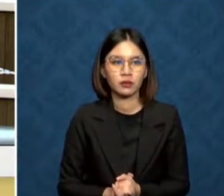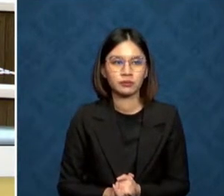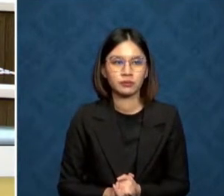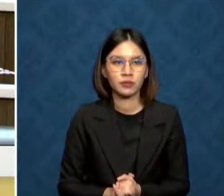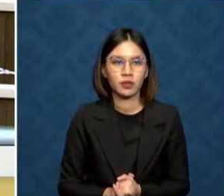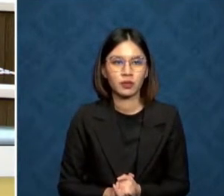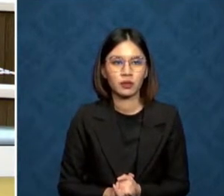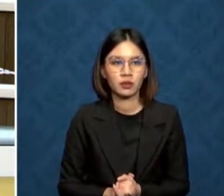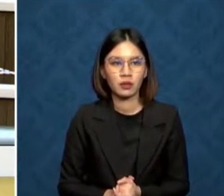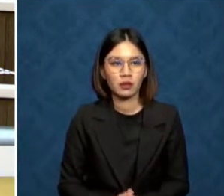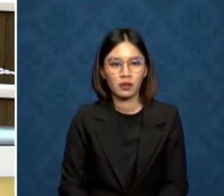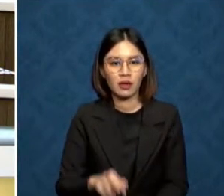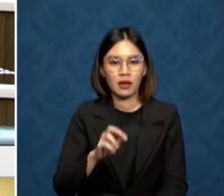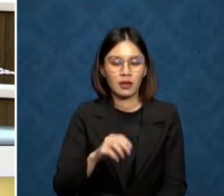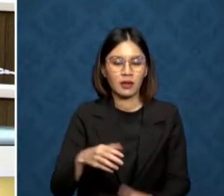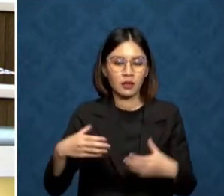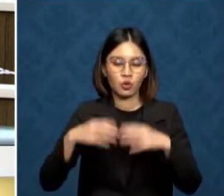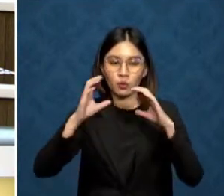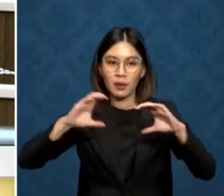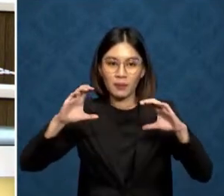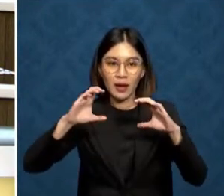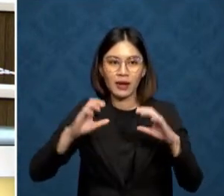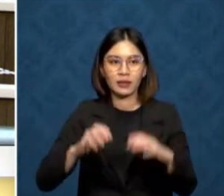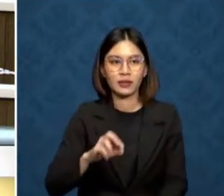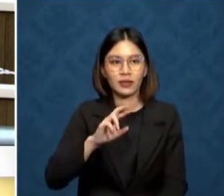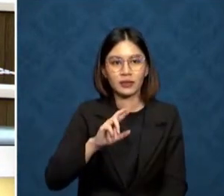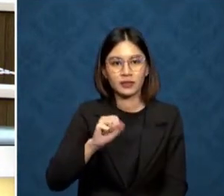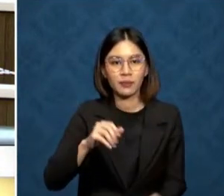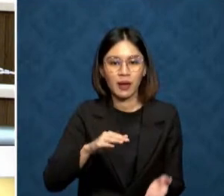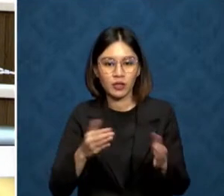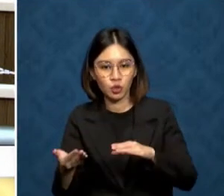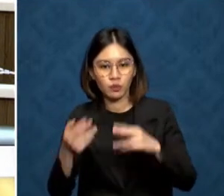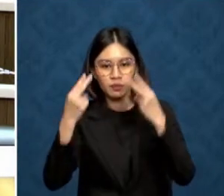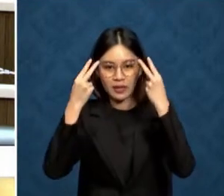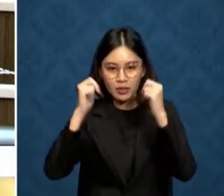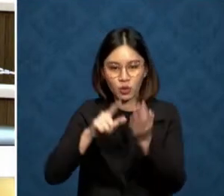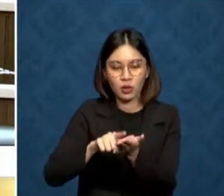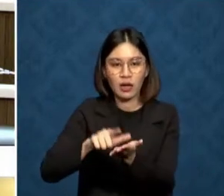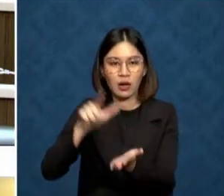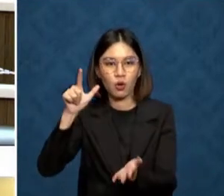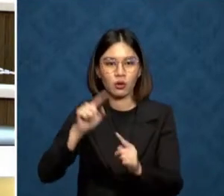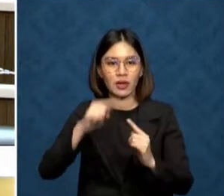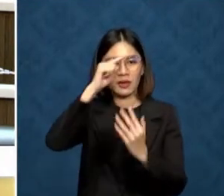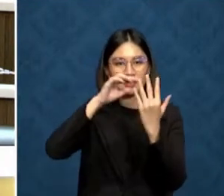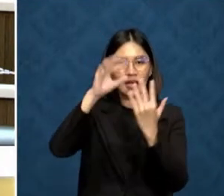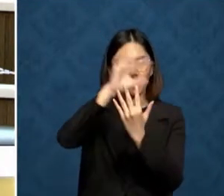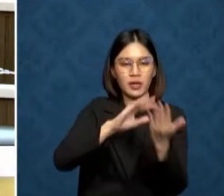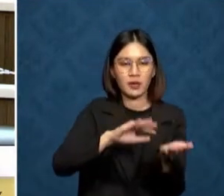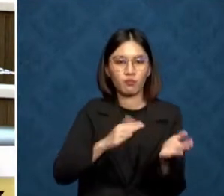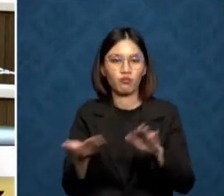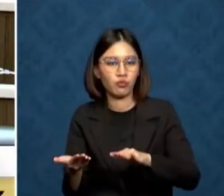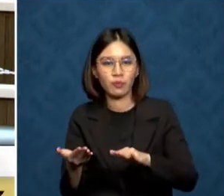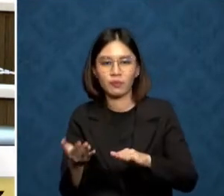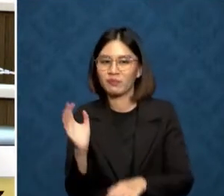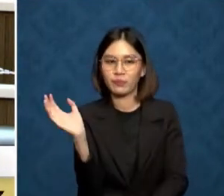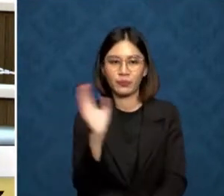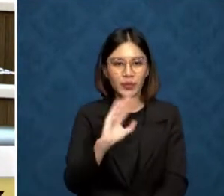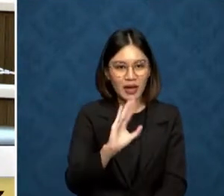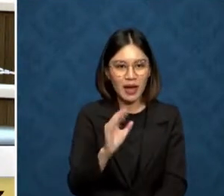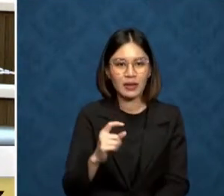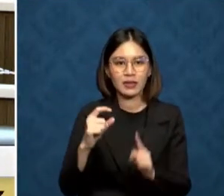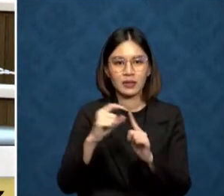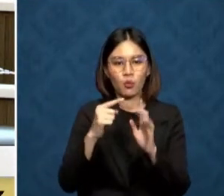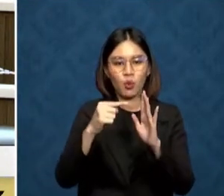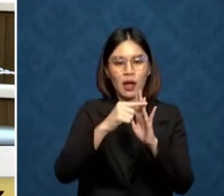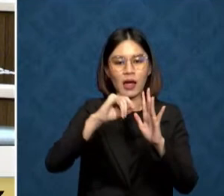ราธบาลอาจจะยุภภานยกอย่จะละออก แต่ประเทศไทยนั้เจ้งไม่ได้ซึผมก็ไปลไปดู wünวา เจ